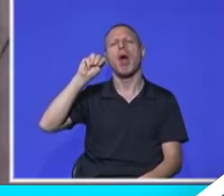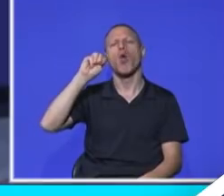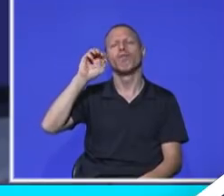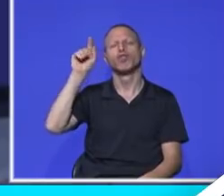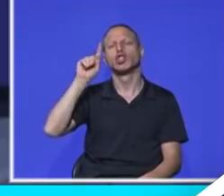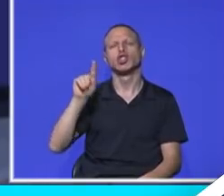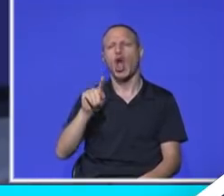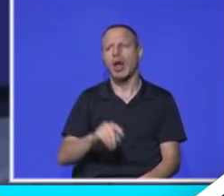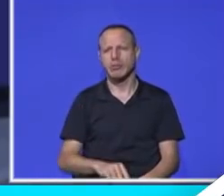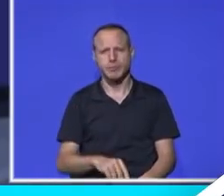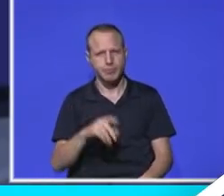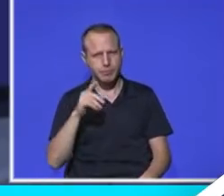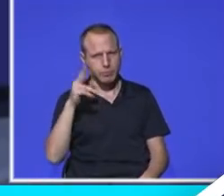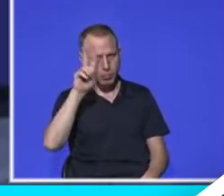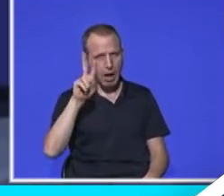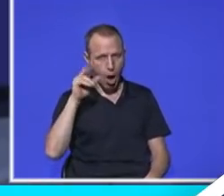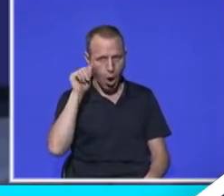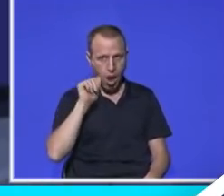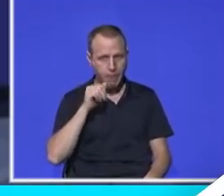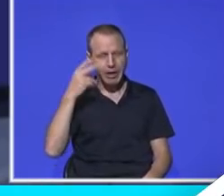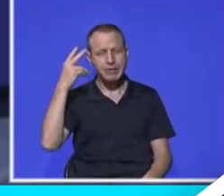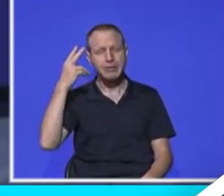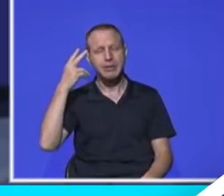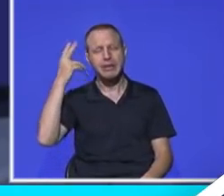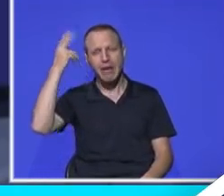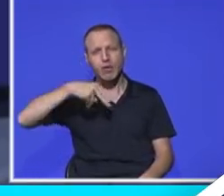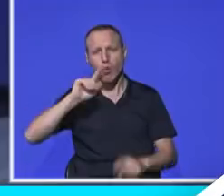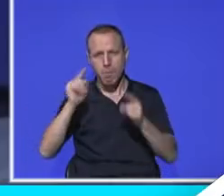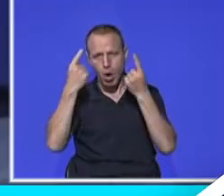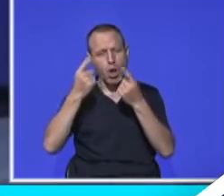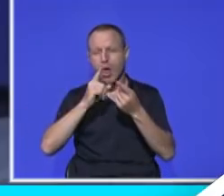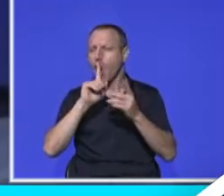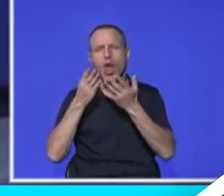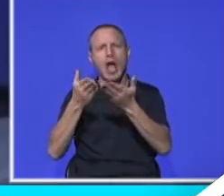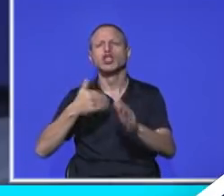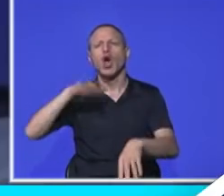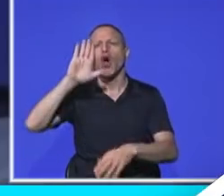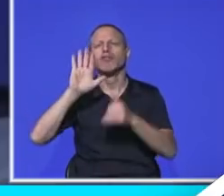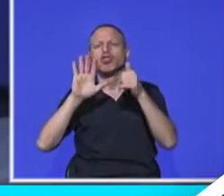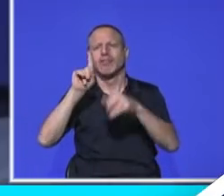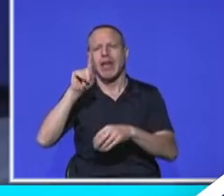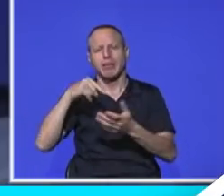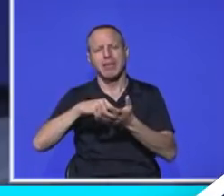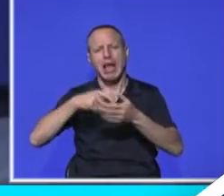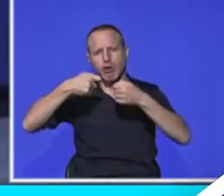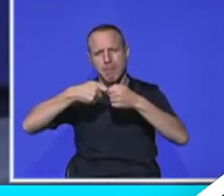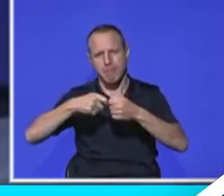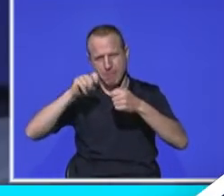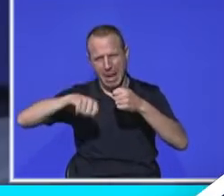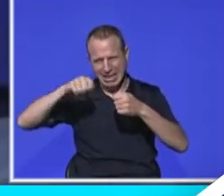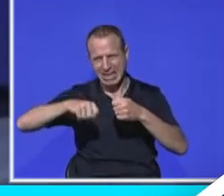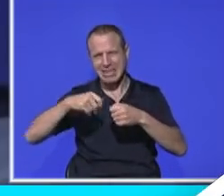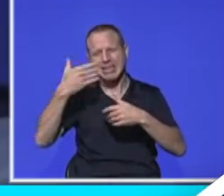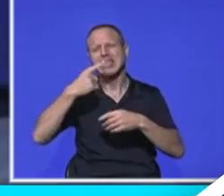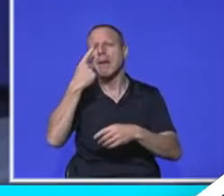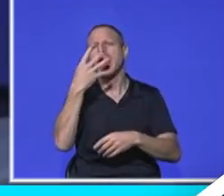אגב, כשבכחול לבן יסכילו להבין מה קורה, כבר לא יעזור רוב של 61, כי בכנסת יהיו 140 חברי כנסת, כי נתניהו כבר סגור